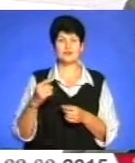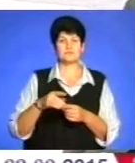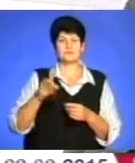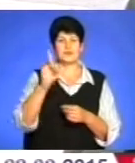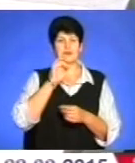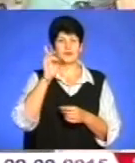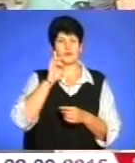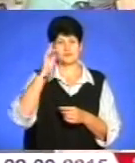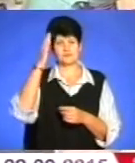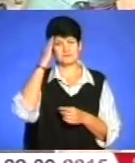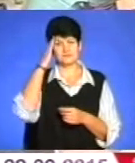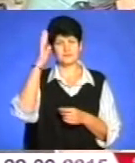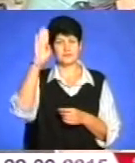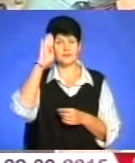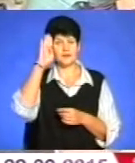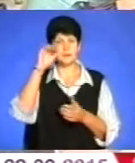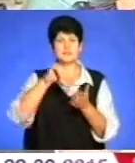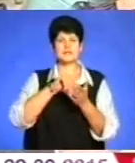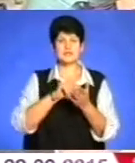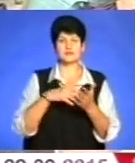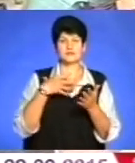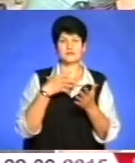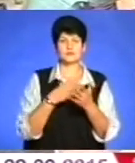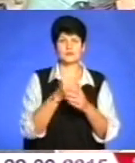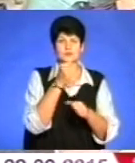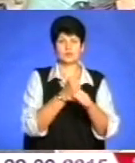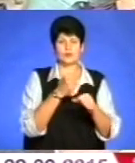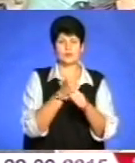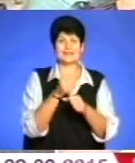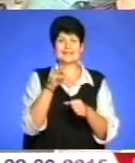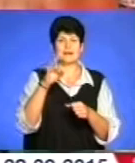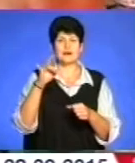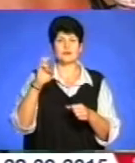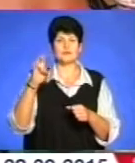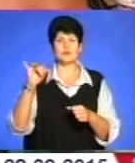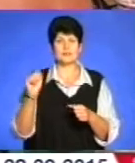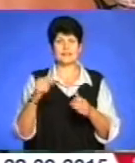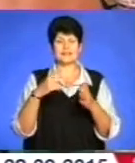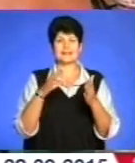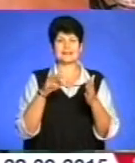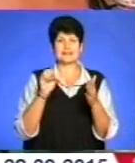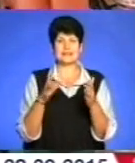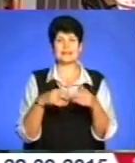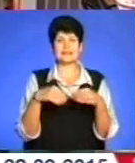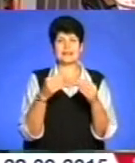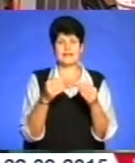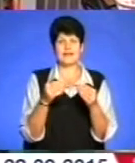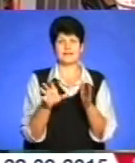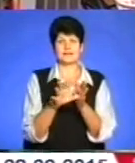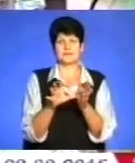Малого Ходачкова представив власноруч сконструйований трансформатор «Теслик», який дає електричні